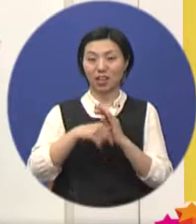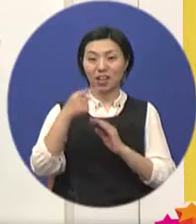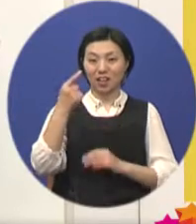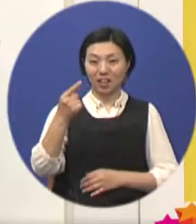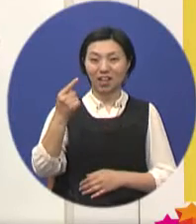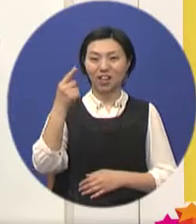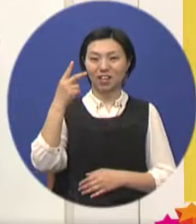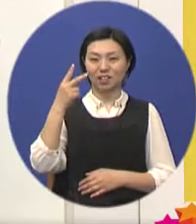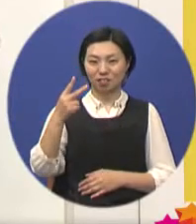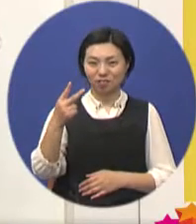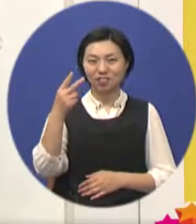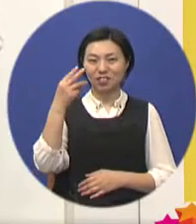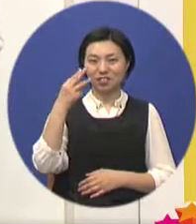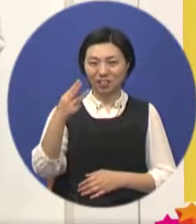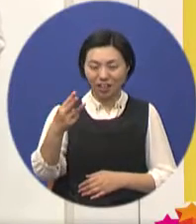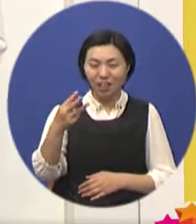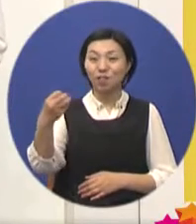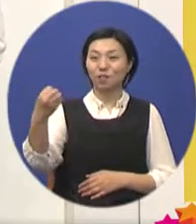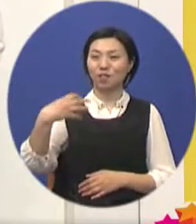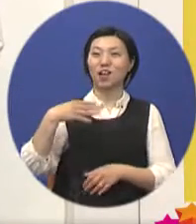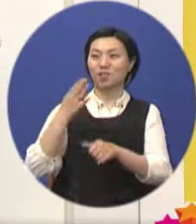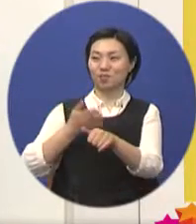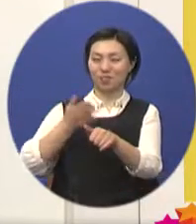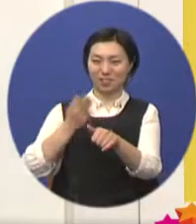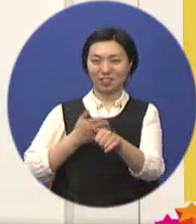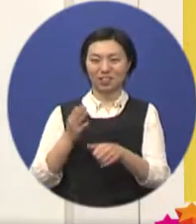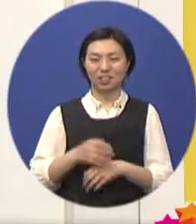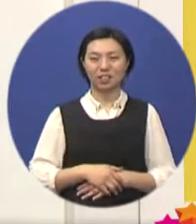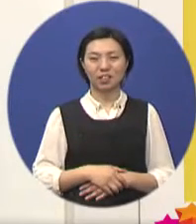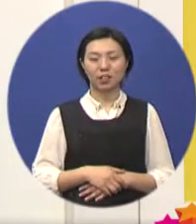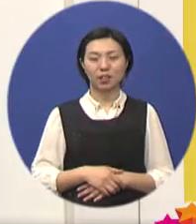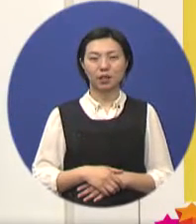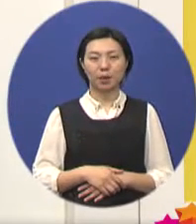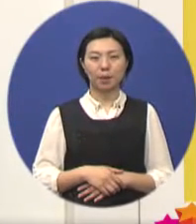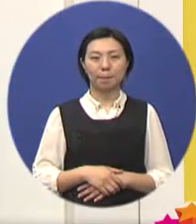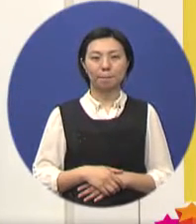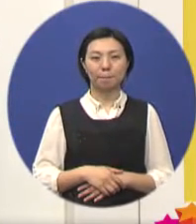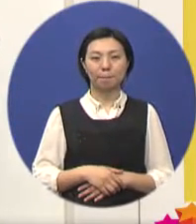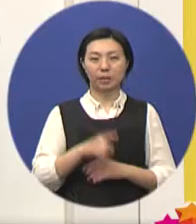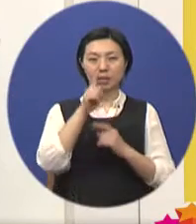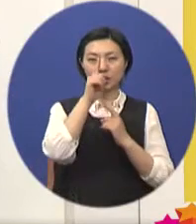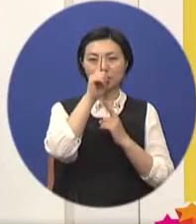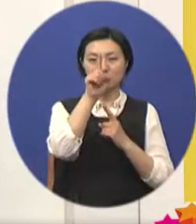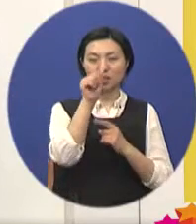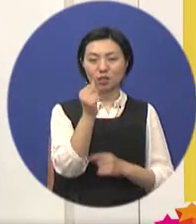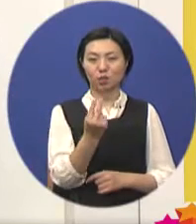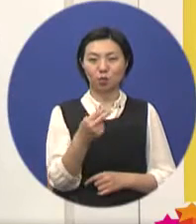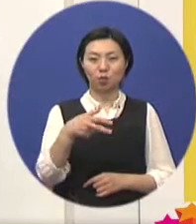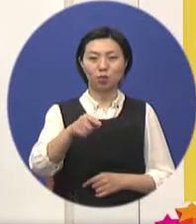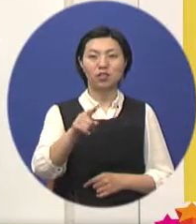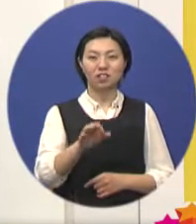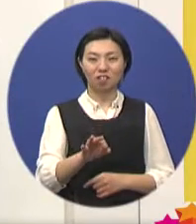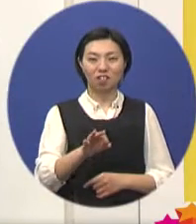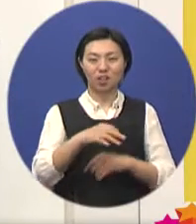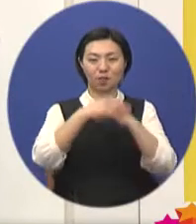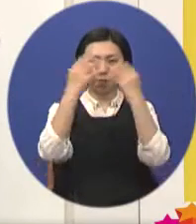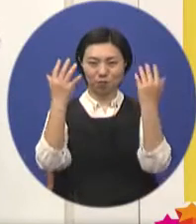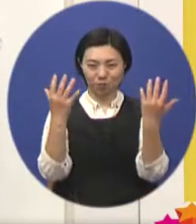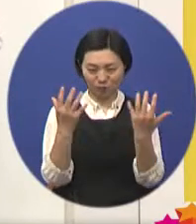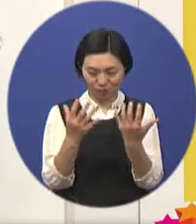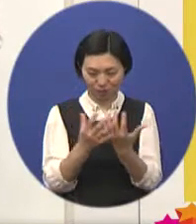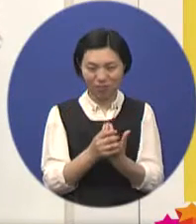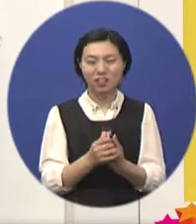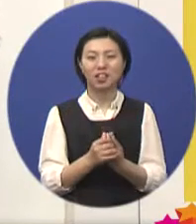둘, 셋, 이렇게만 해주세요. 아, 알겠습니다. 예, 예. 무슨 노래 부르시죠? 네, 이효정 씨, 송두리째. 네. 오, 아~